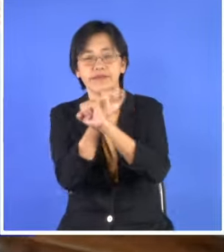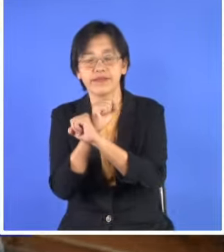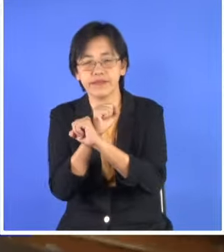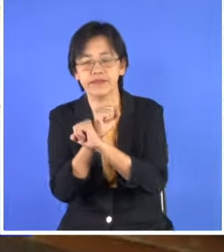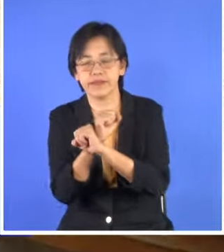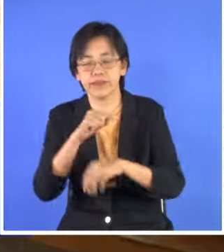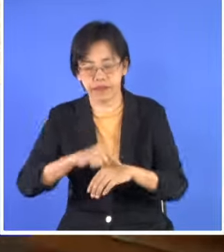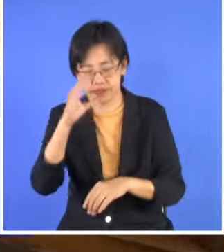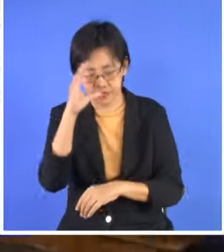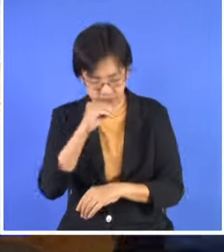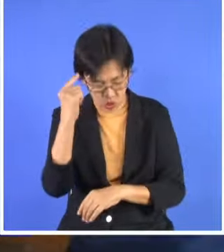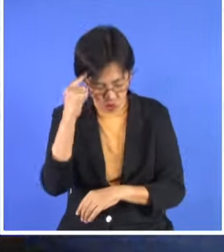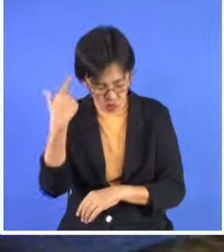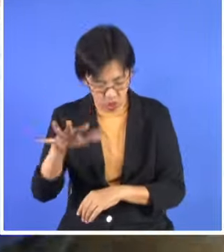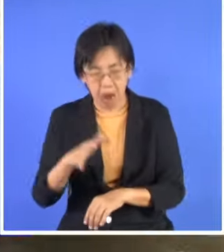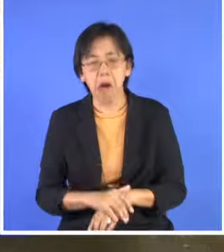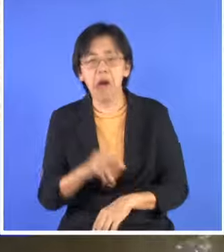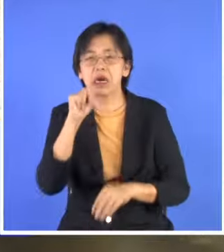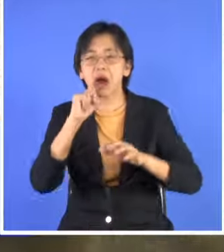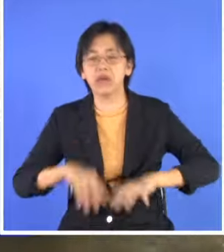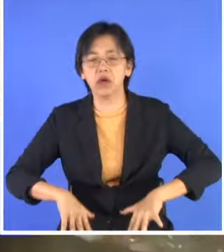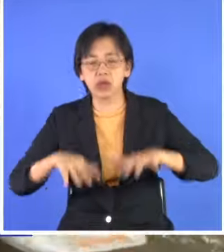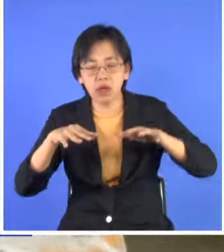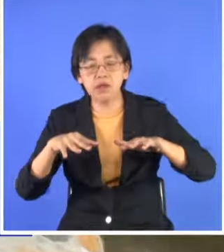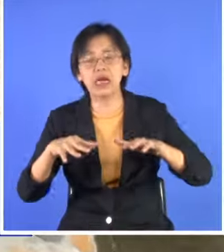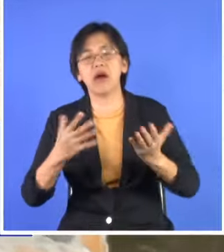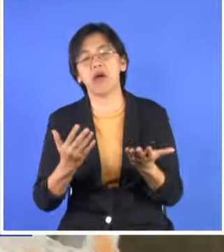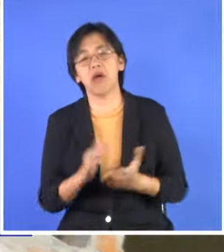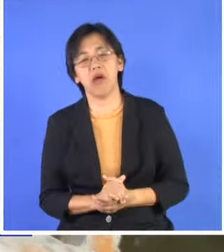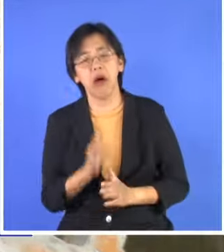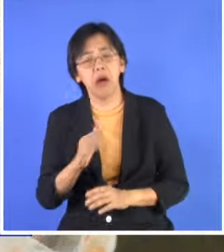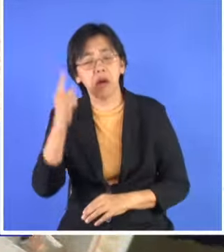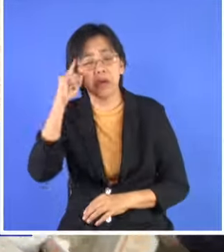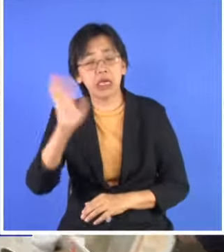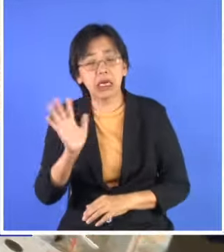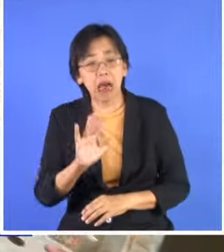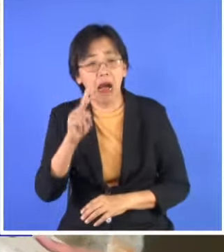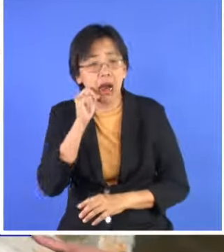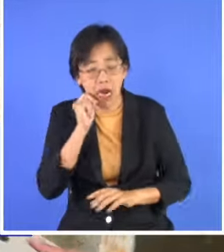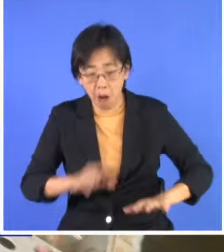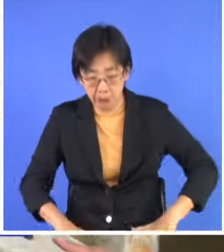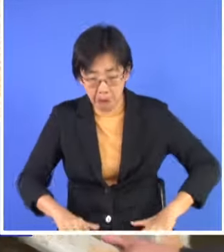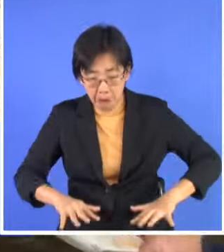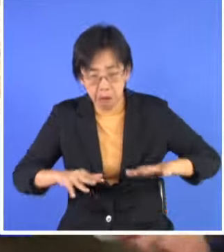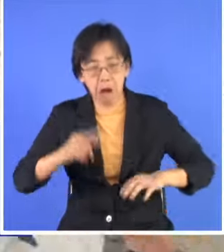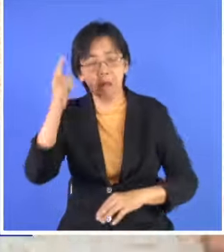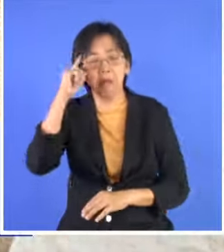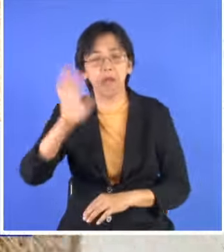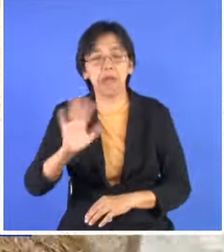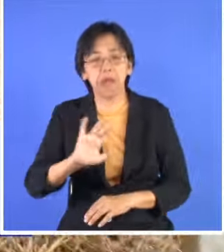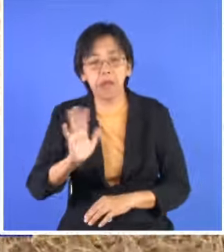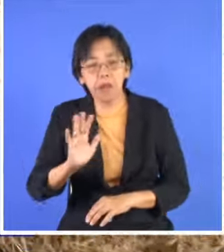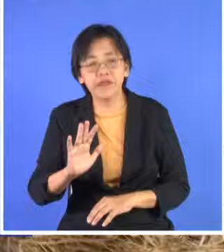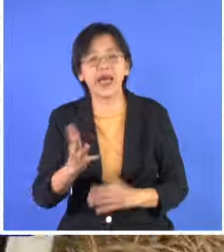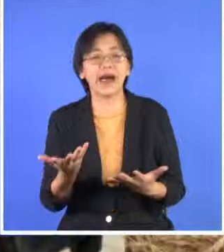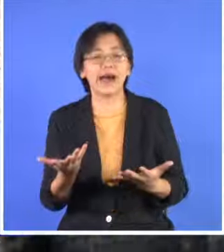เวลากลางคืนเี่ก็ทราบอยู่แล้วว่ามีน้ำท่วมเจ้าของฟาร์มไม่คิดว่าเนี่ยนะฮะหน้ำมันจะมาท่วมฟามแพะของเขานะฮะแต่สุดท้าย